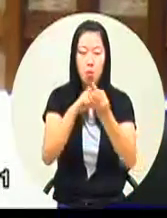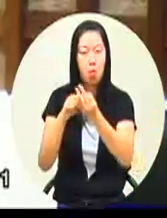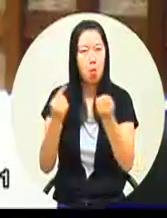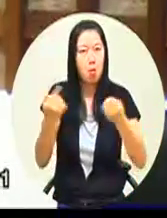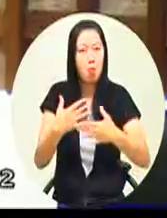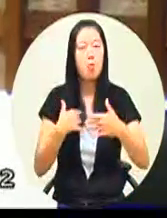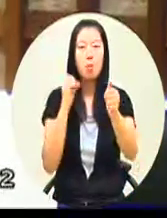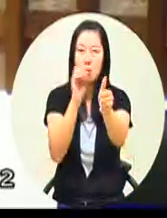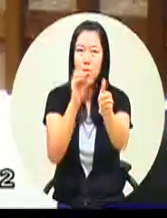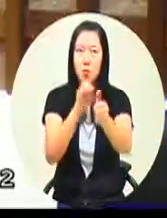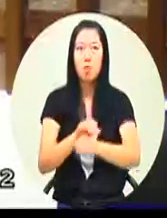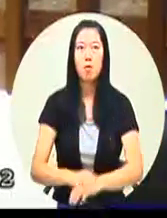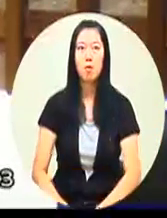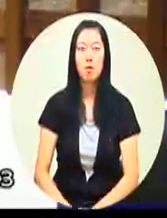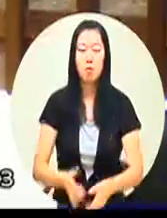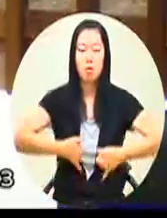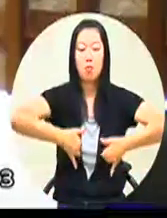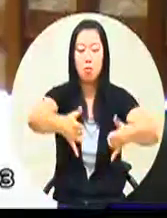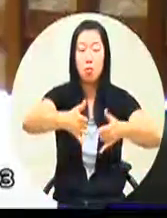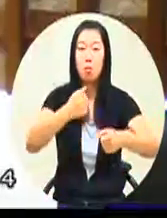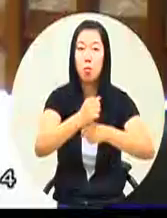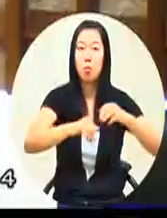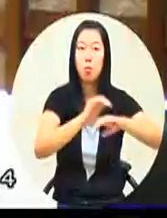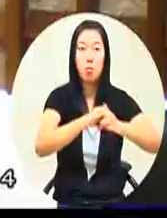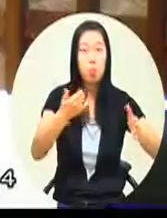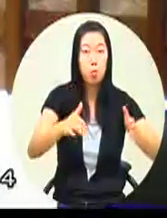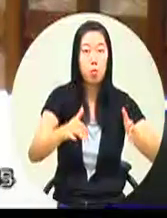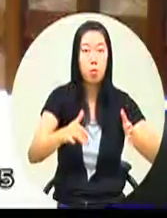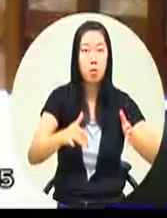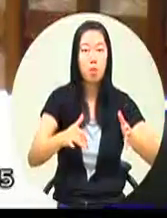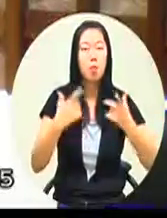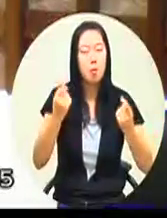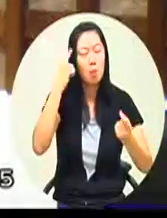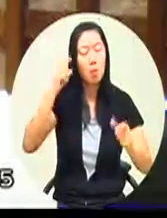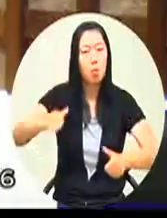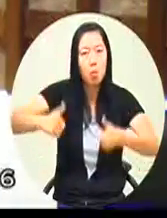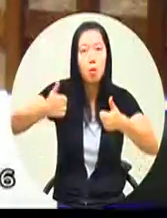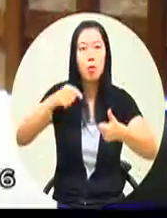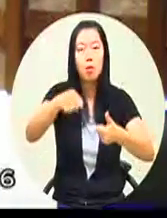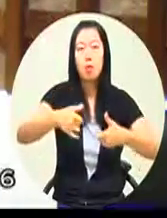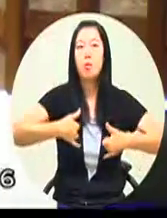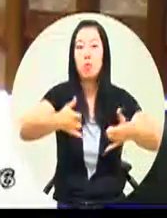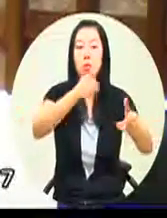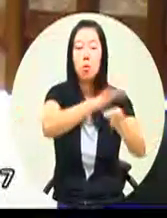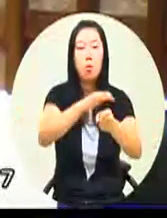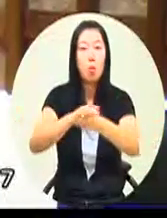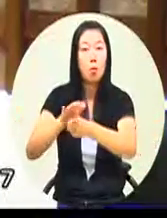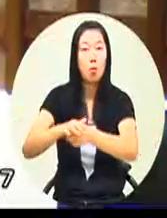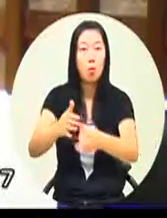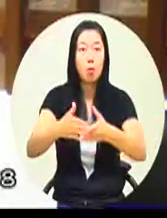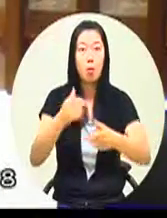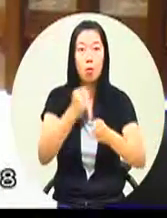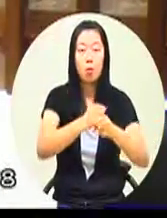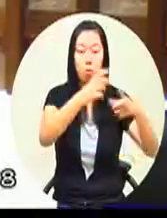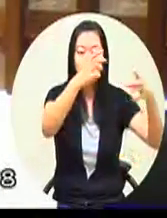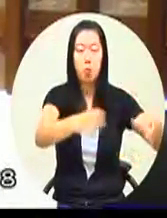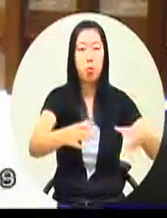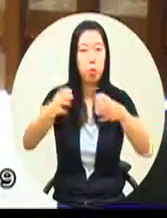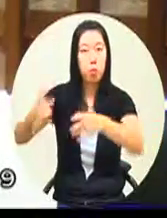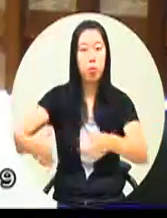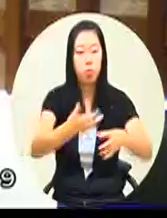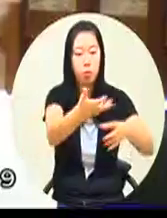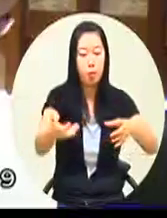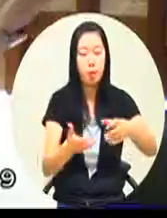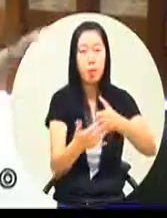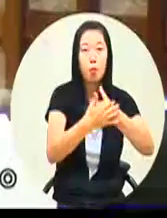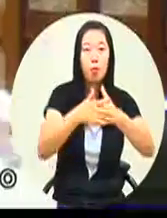多未做迄条路的时阵，本来大家拢讲好啊，遐要甲伊吞起来。啊，要做两卡住房处，啊，要安那做河